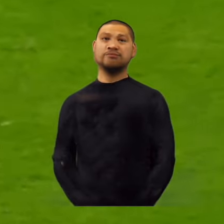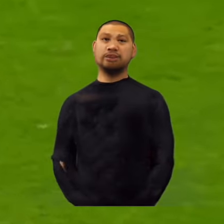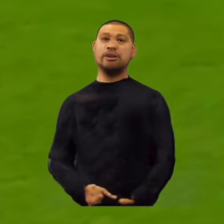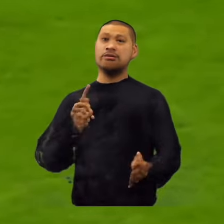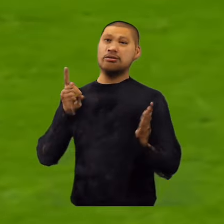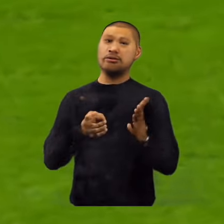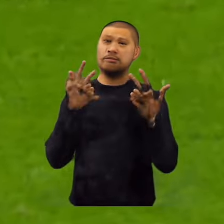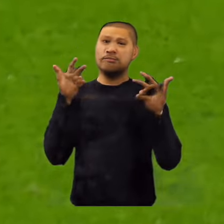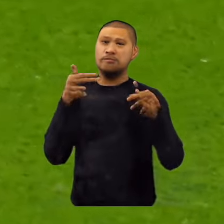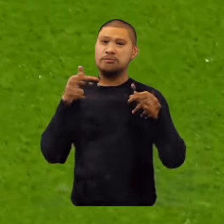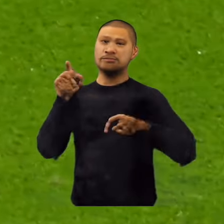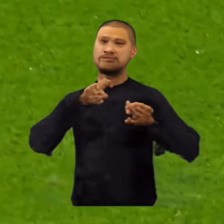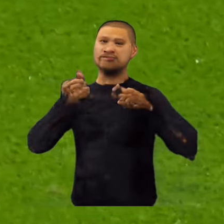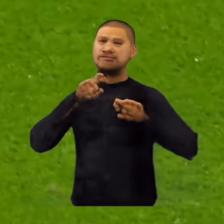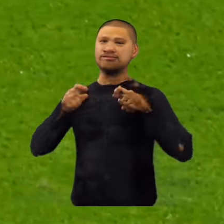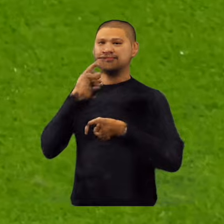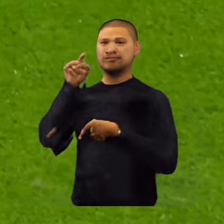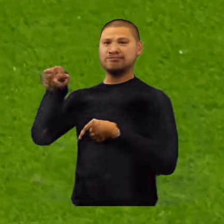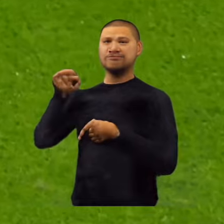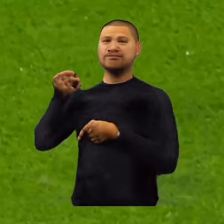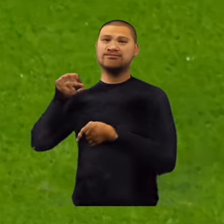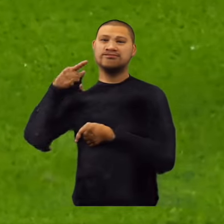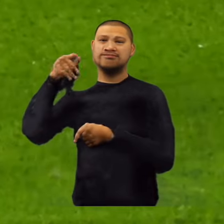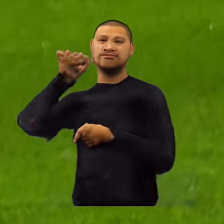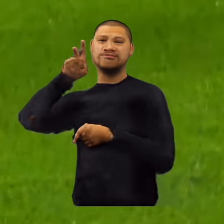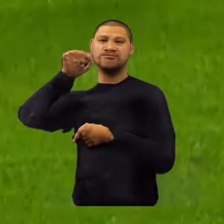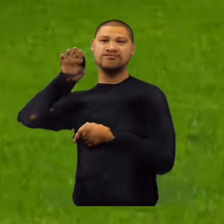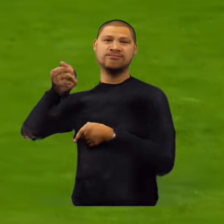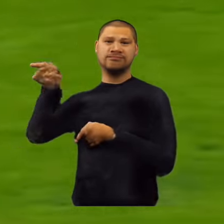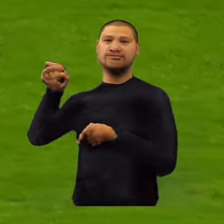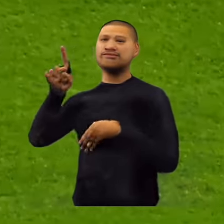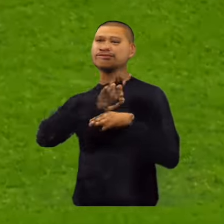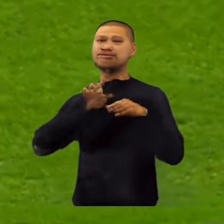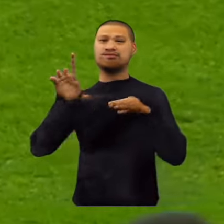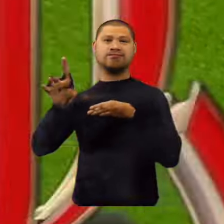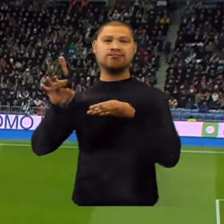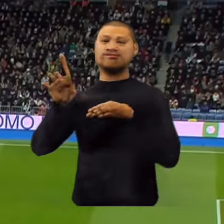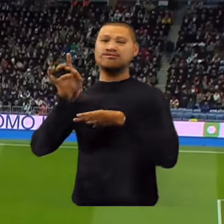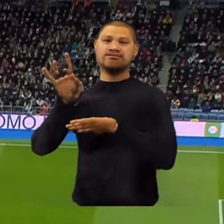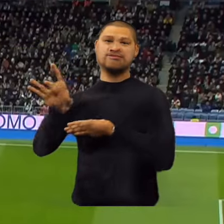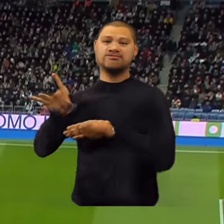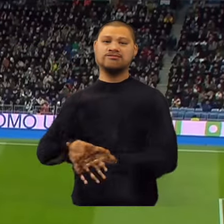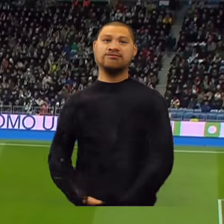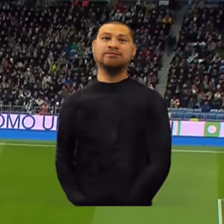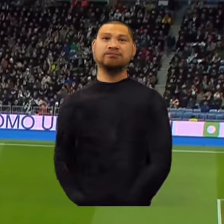On va revoir cette action, mais c'est sans doute Kessié qui était hors-jeu. Il y avait de la réussite.